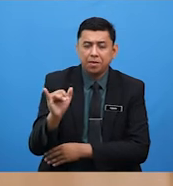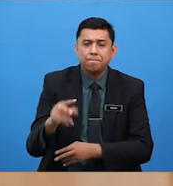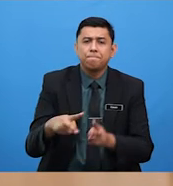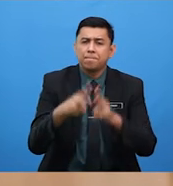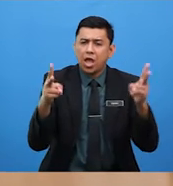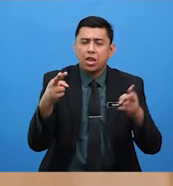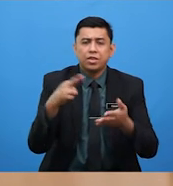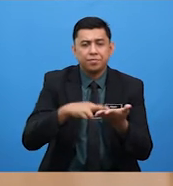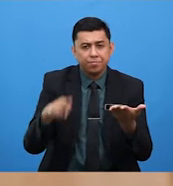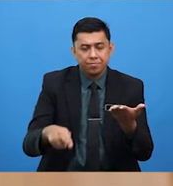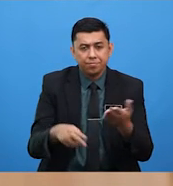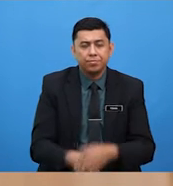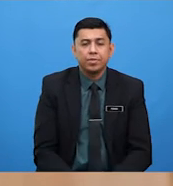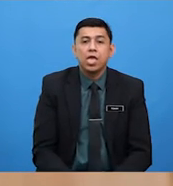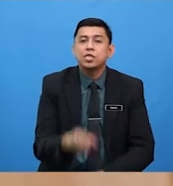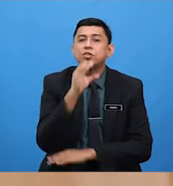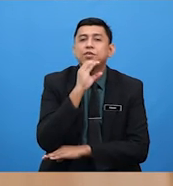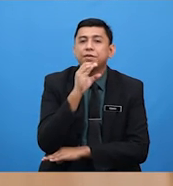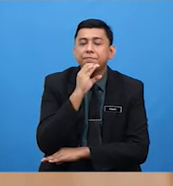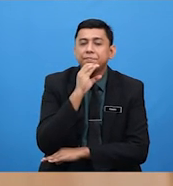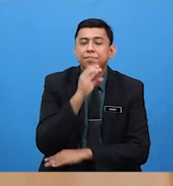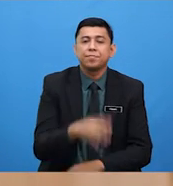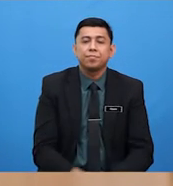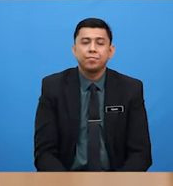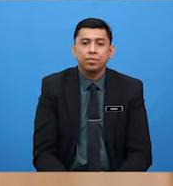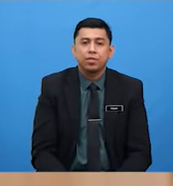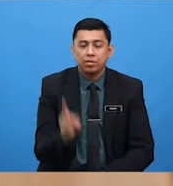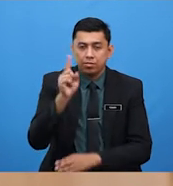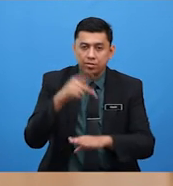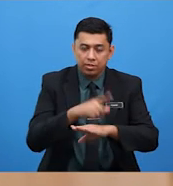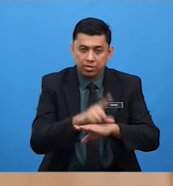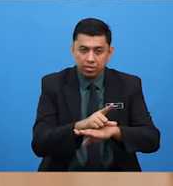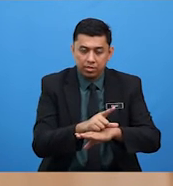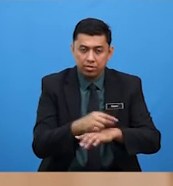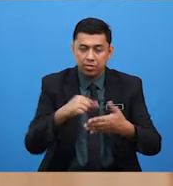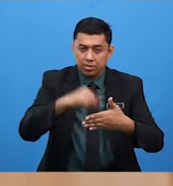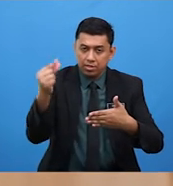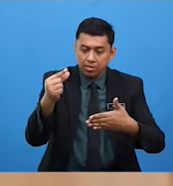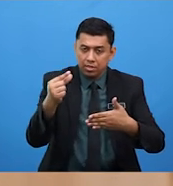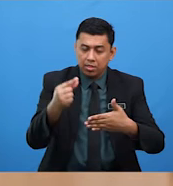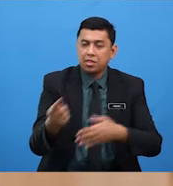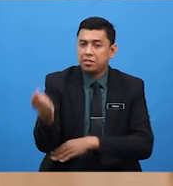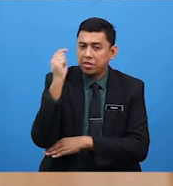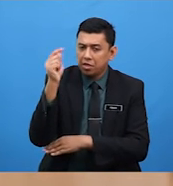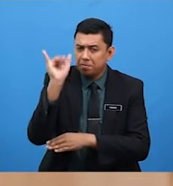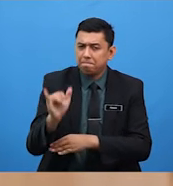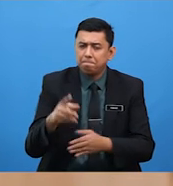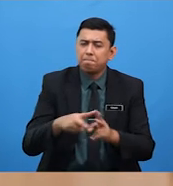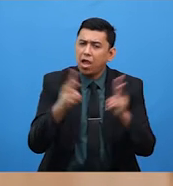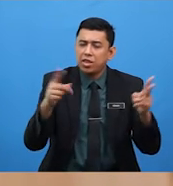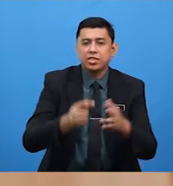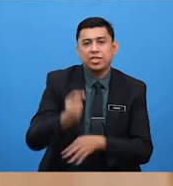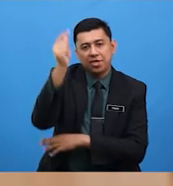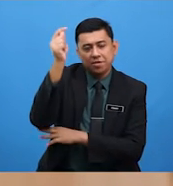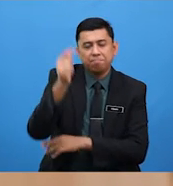rendah dan diikuti oleh cecair, manakala gas mempunyai kandungan tenaga yang paling tinggi.